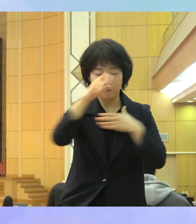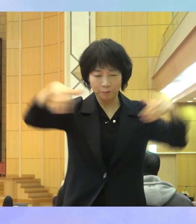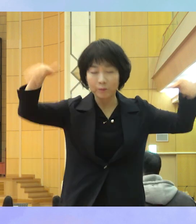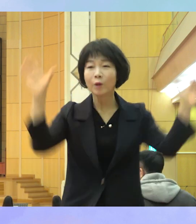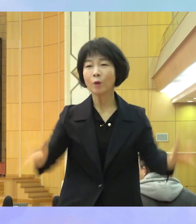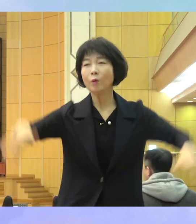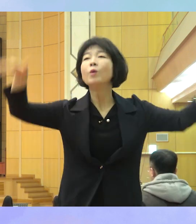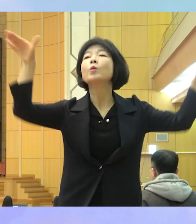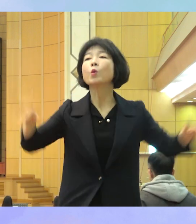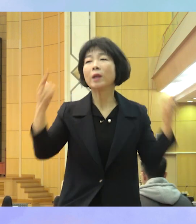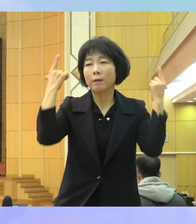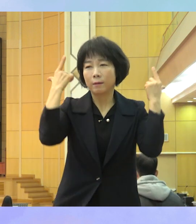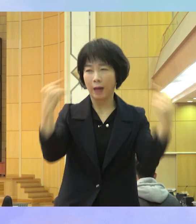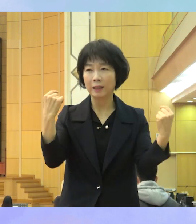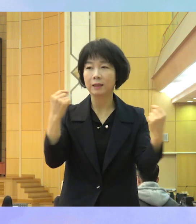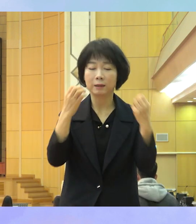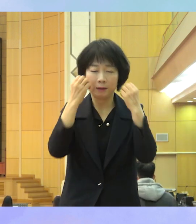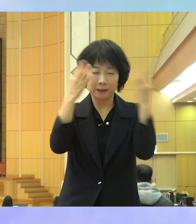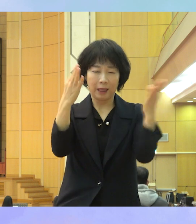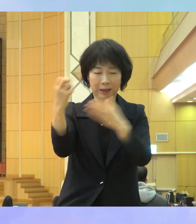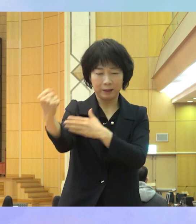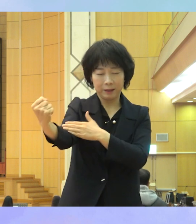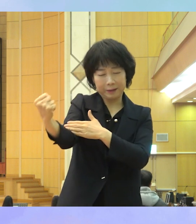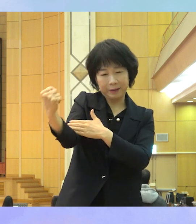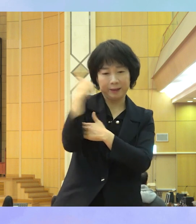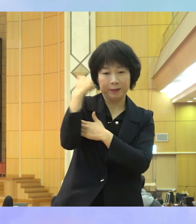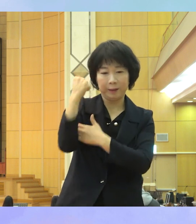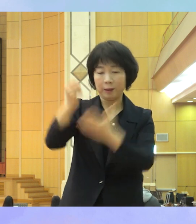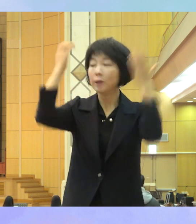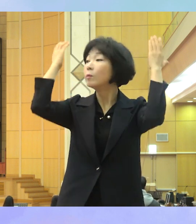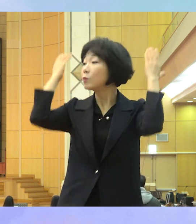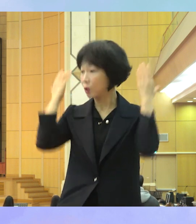독수리 같은 힘